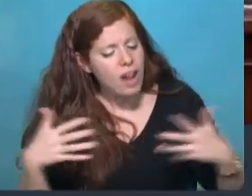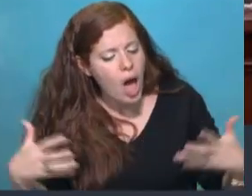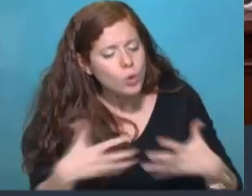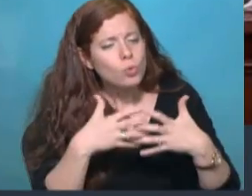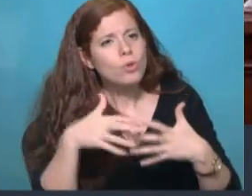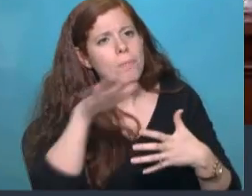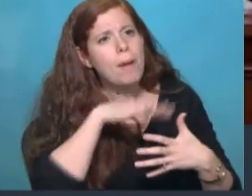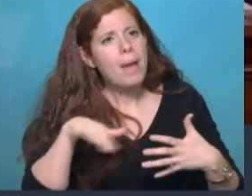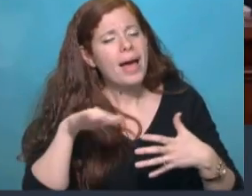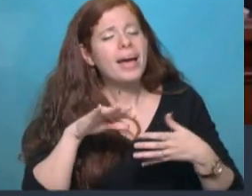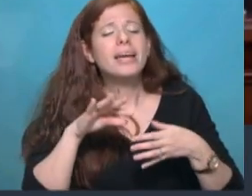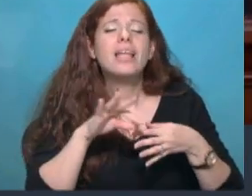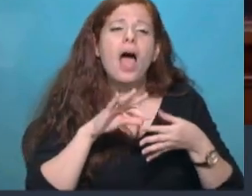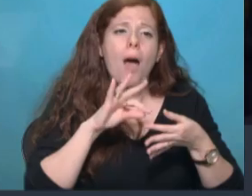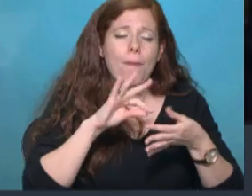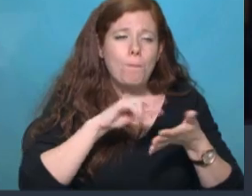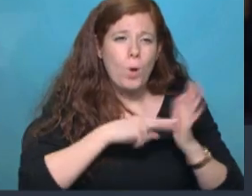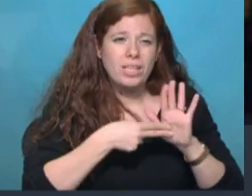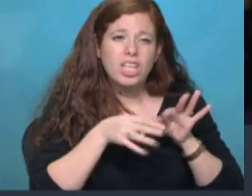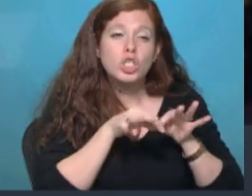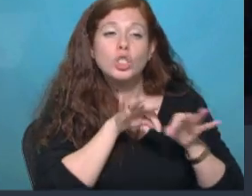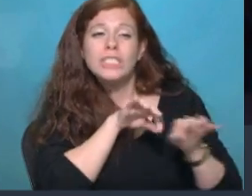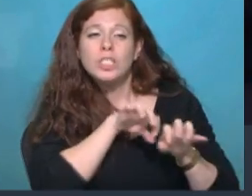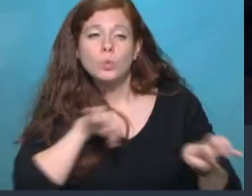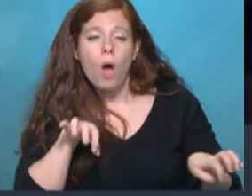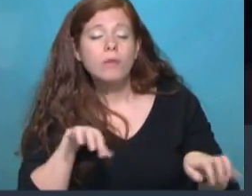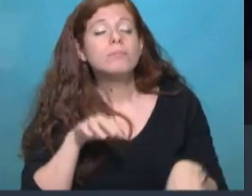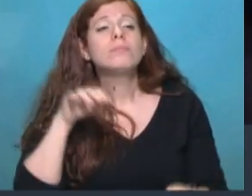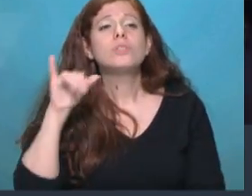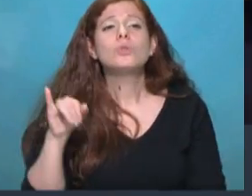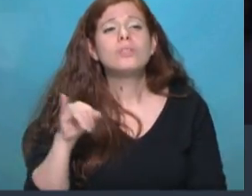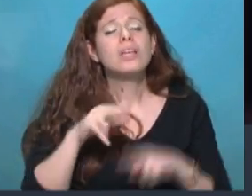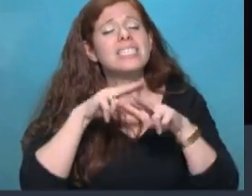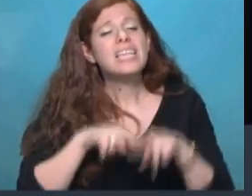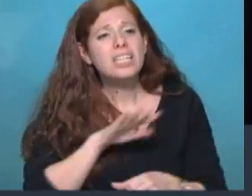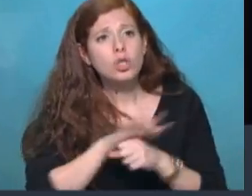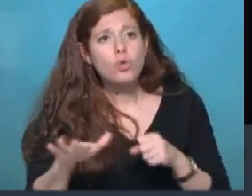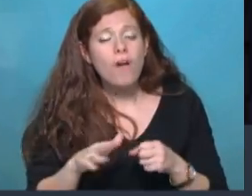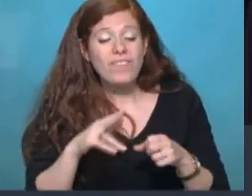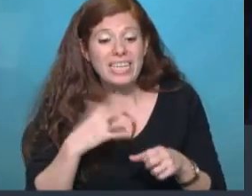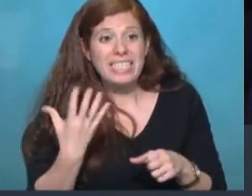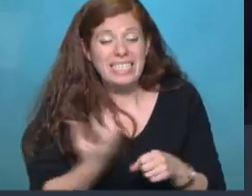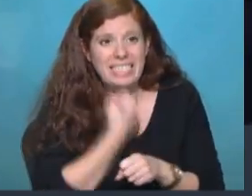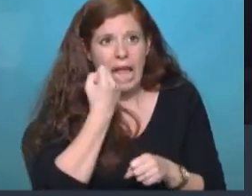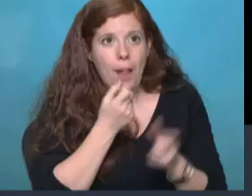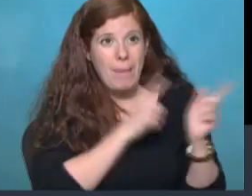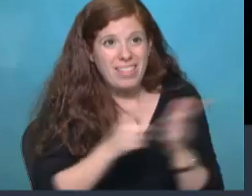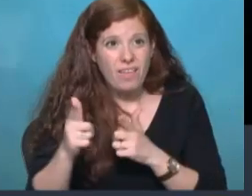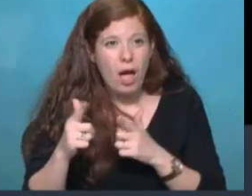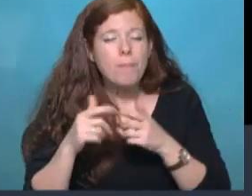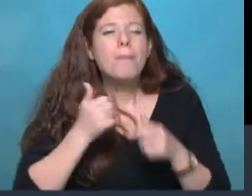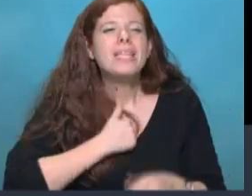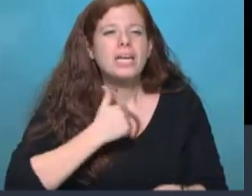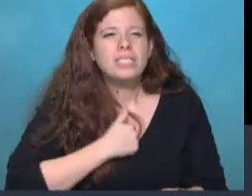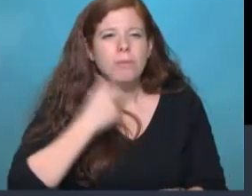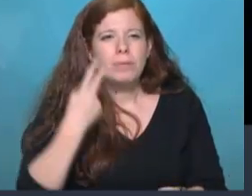השסועה. יהודה סמט שרד את השואה וניצל מהטבח בבית הכנסת בפיטסבורג, אמש הוא היה אורח הכבוד של הנשיא